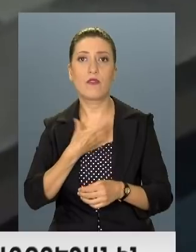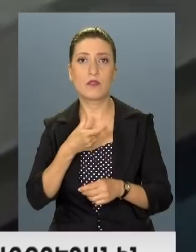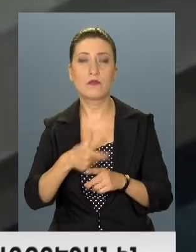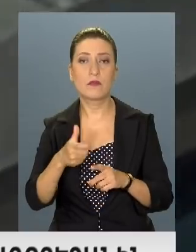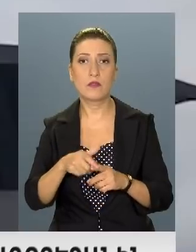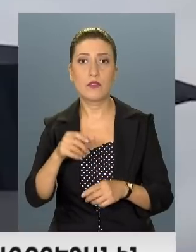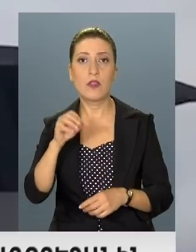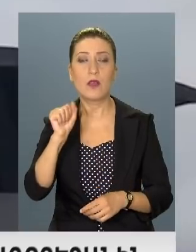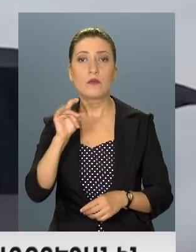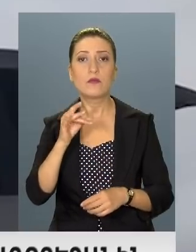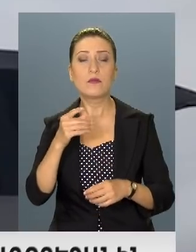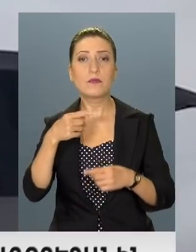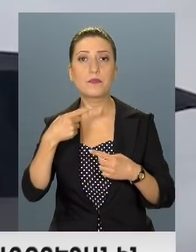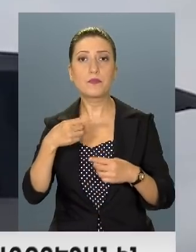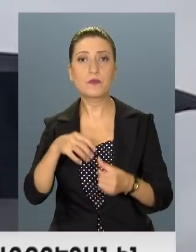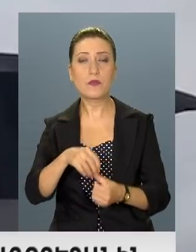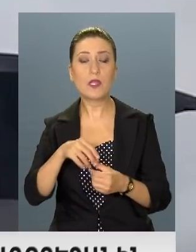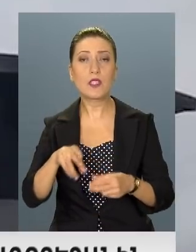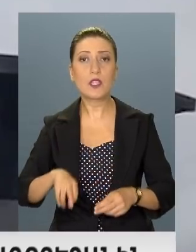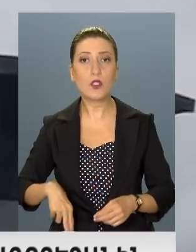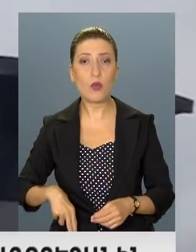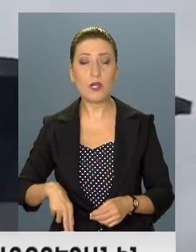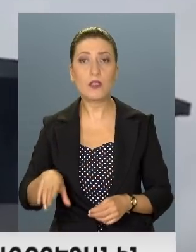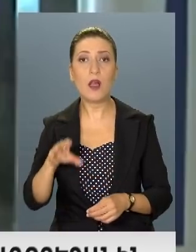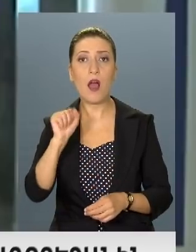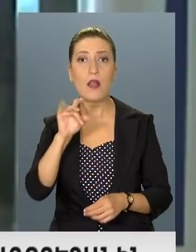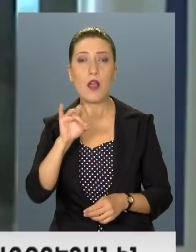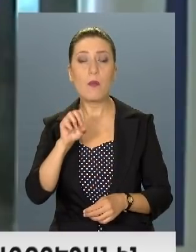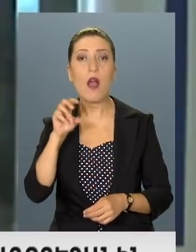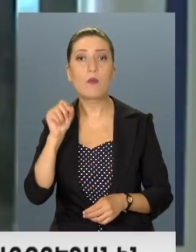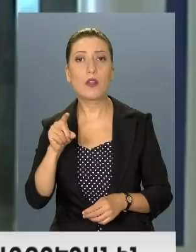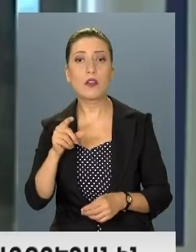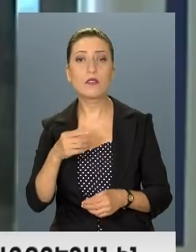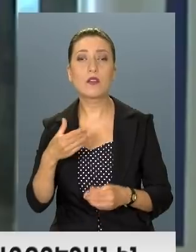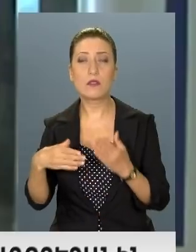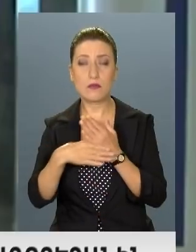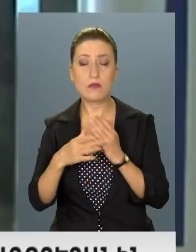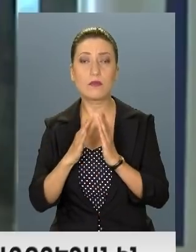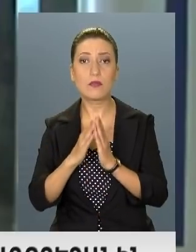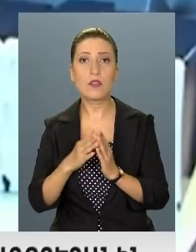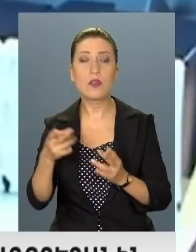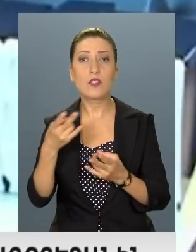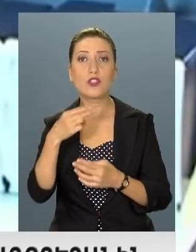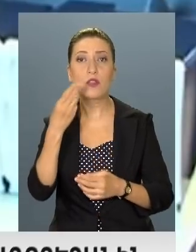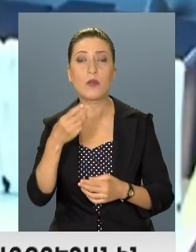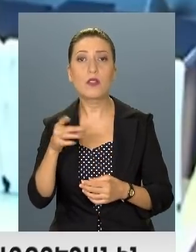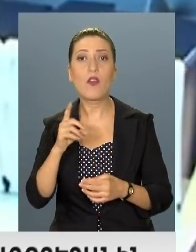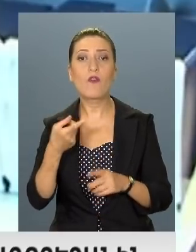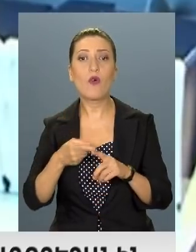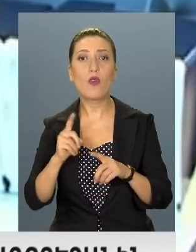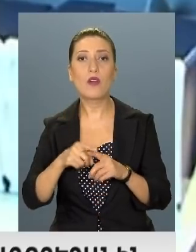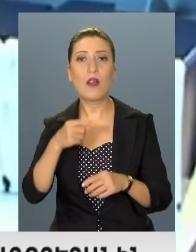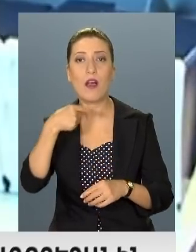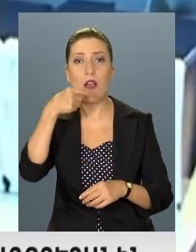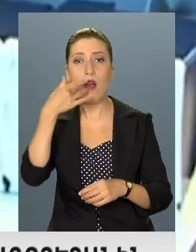Հայդատի հանձնախմբի գործադիր տնօրեն Արամ Համբարյանը աջակցություն է հայտնել Շերմանին, ընդգծելով, որ ամերիկացի հարկատուների